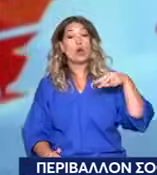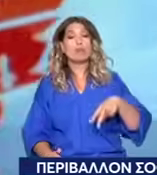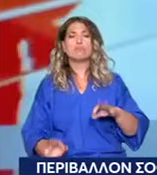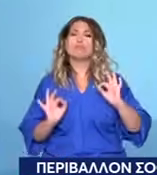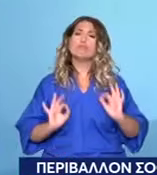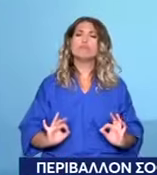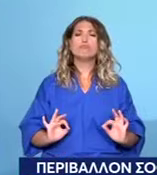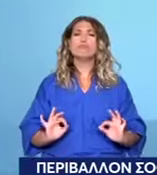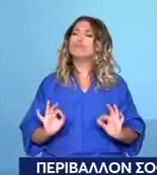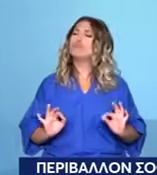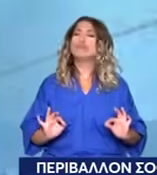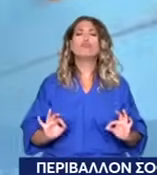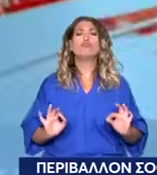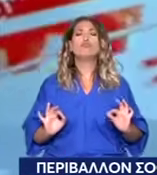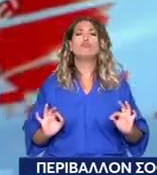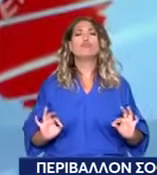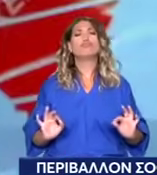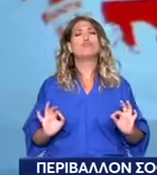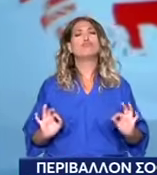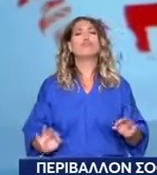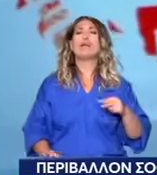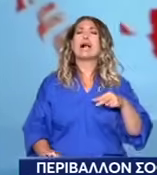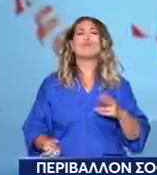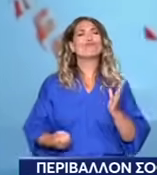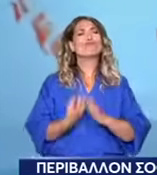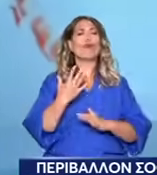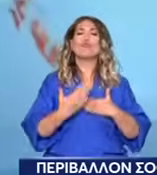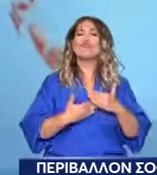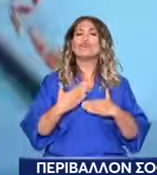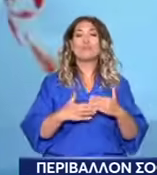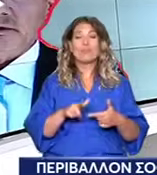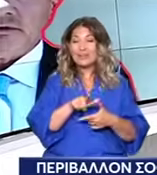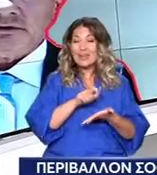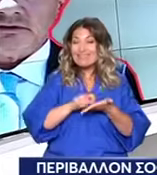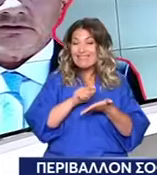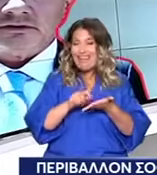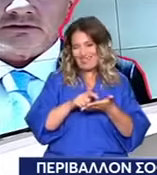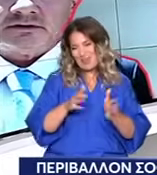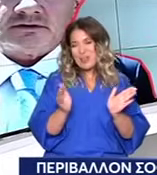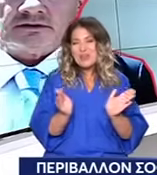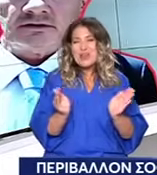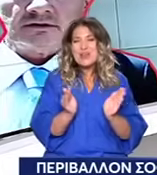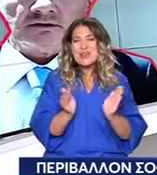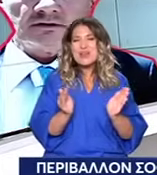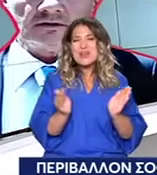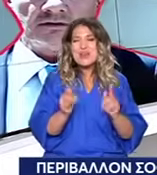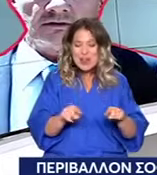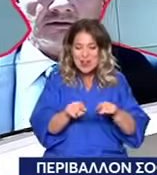δικηγόρος χαμηλά και ανερχόμενος, και το γραφείο που είχαμε μαζί ήταν αυτό το μικρό